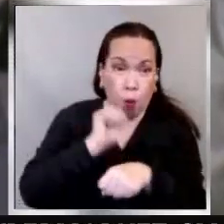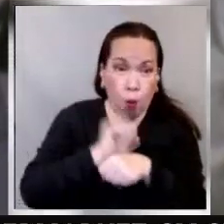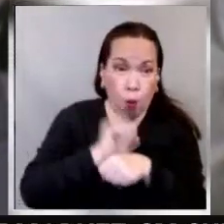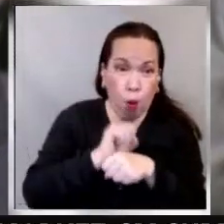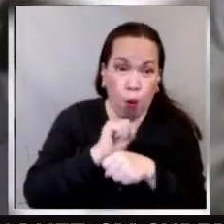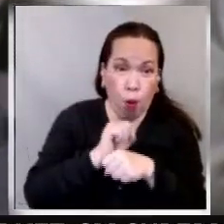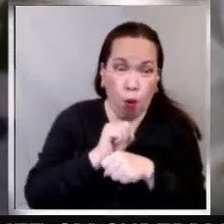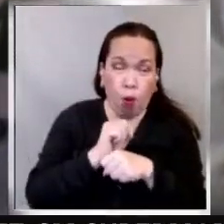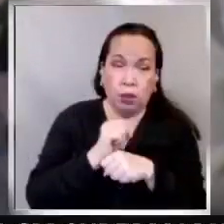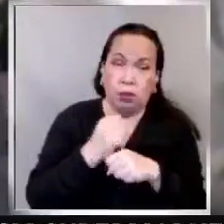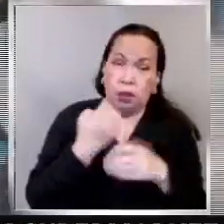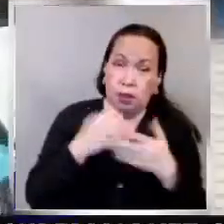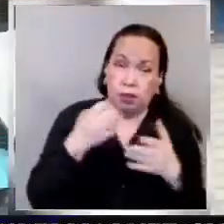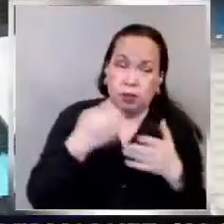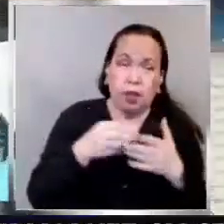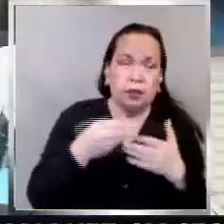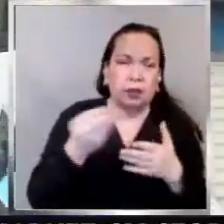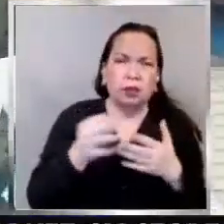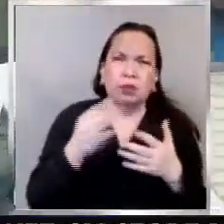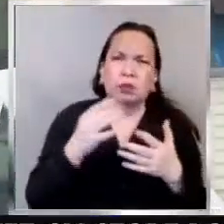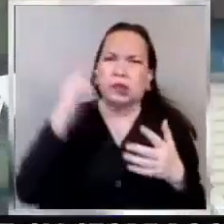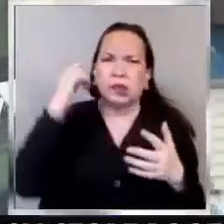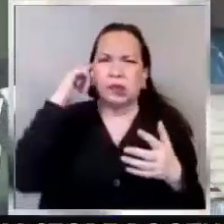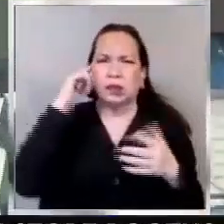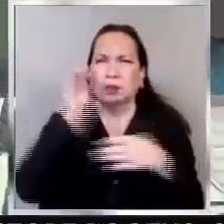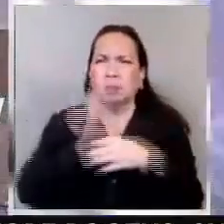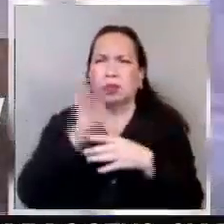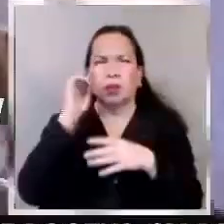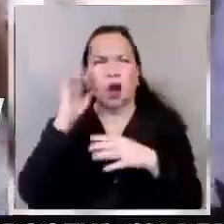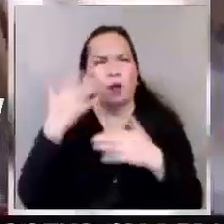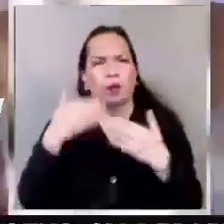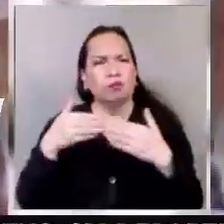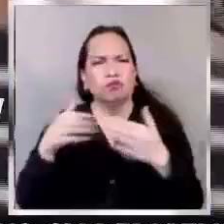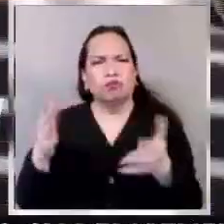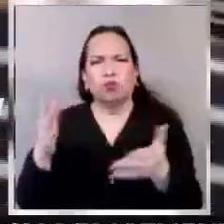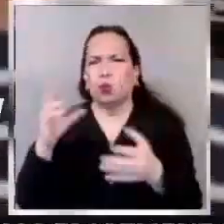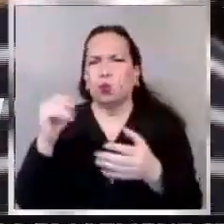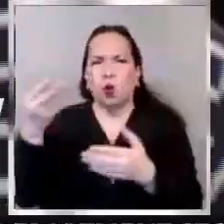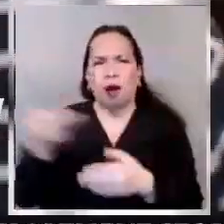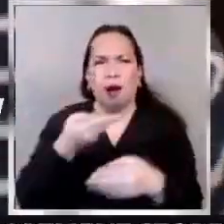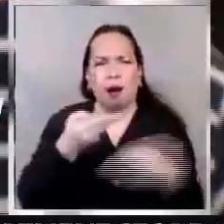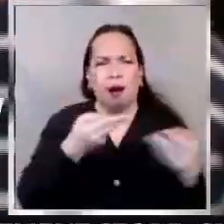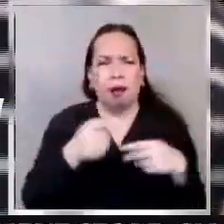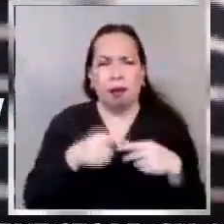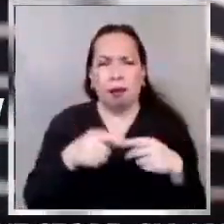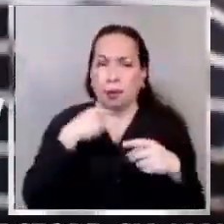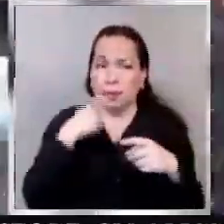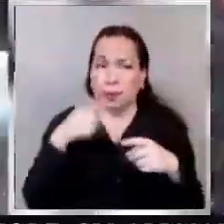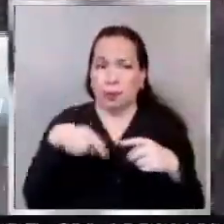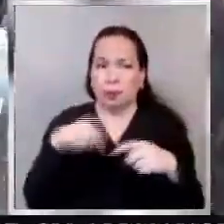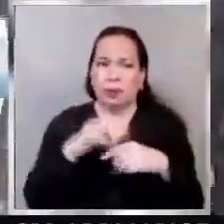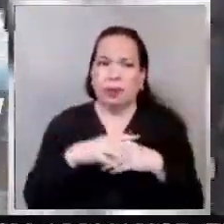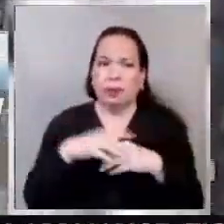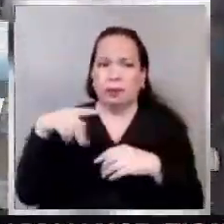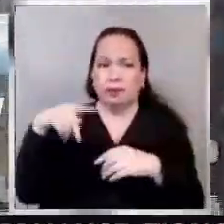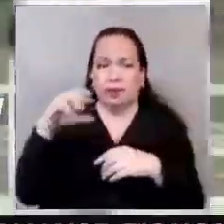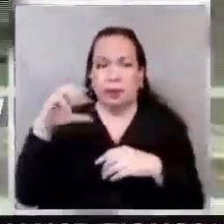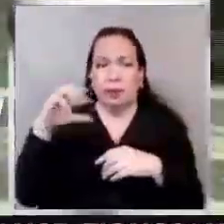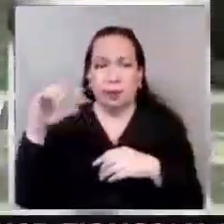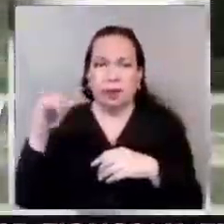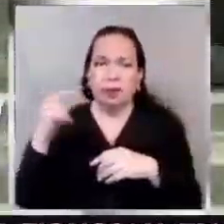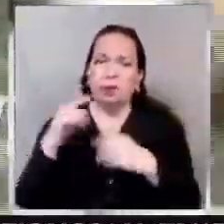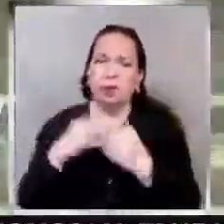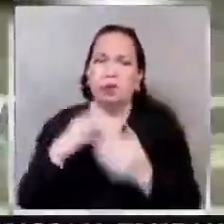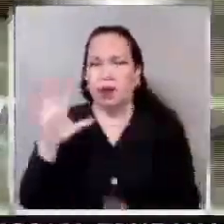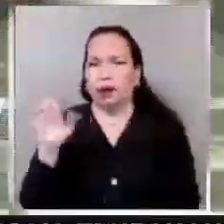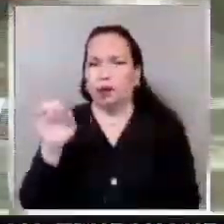can stop hiring. Ayon sa Philippine Chamber of Commerce and Industry, nasa 5-6% ang unemployment rate